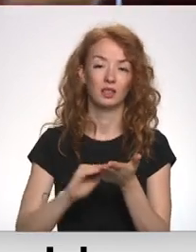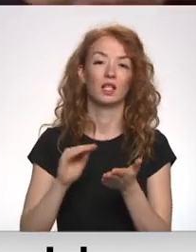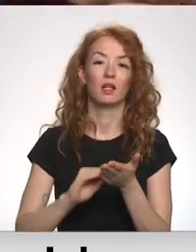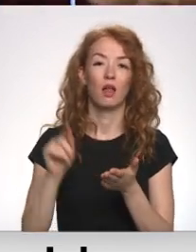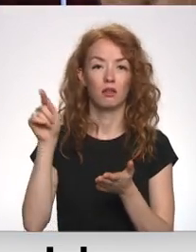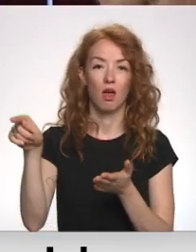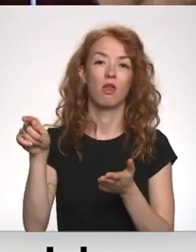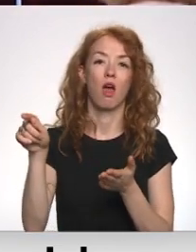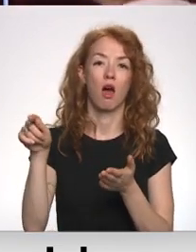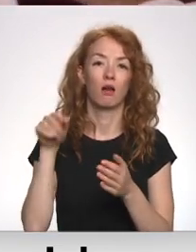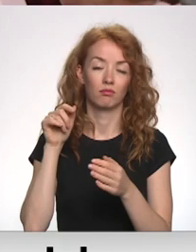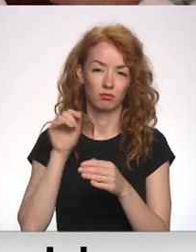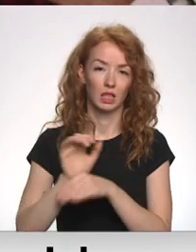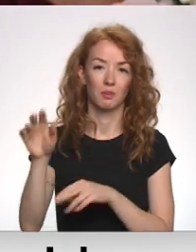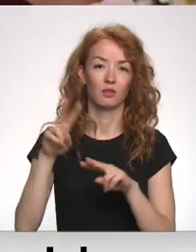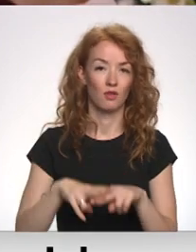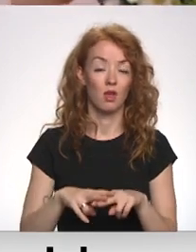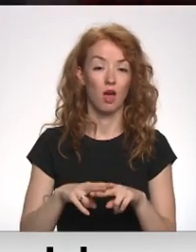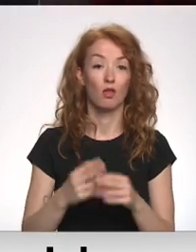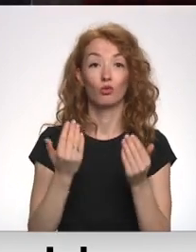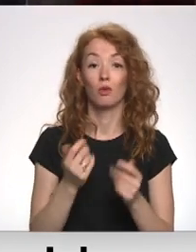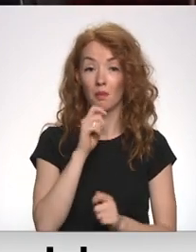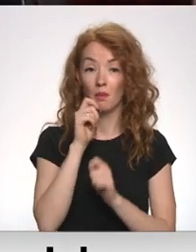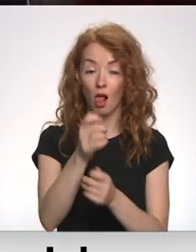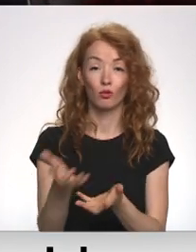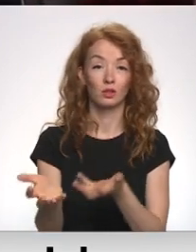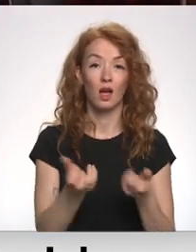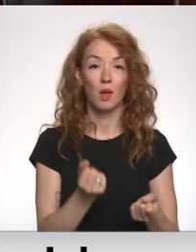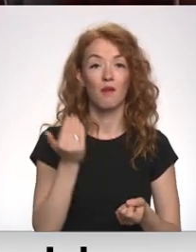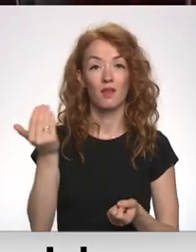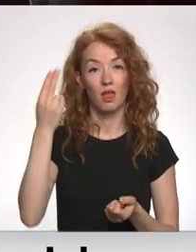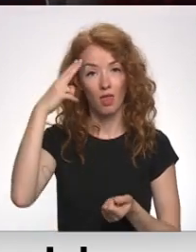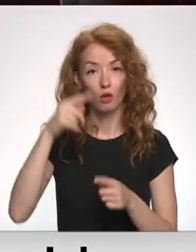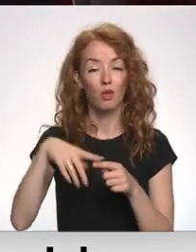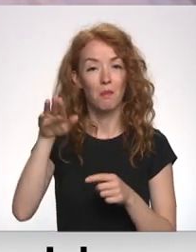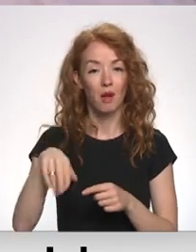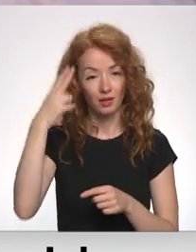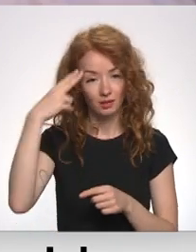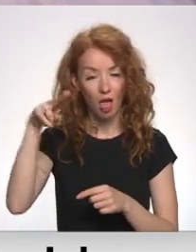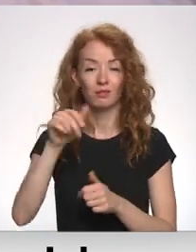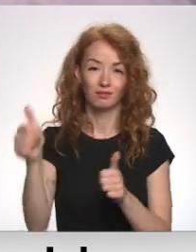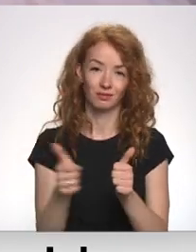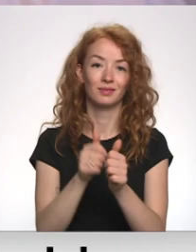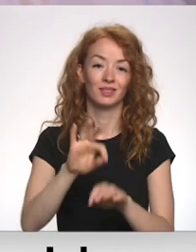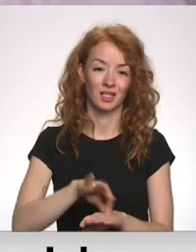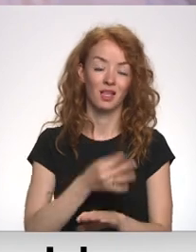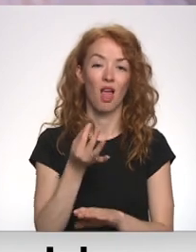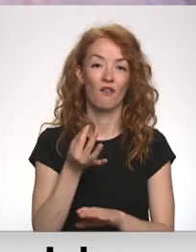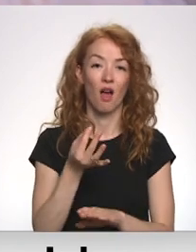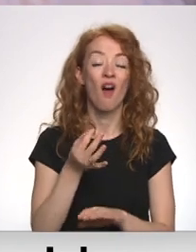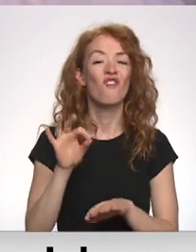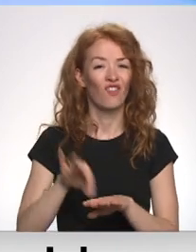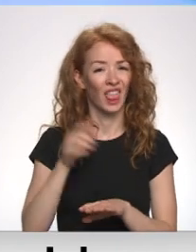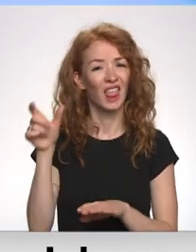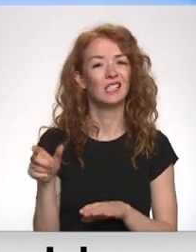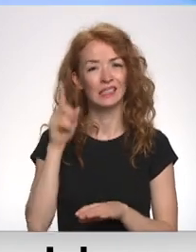Šodien balvu saņēma Knuta Skujenieka pēcteči, dēls Jānis un mazdēls Emīls, arī sieva Inta. Viņa atklāja, ka vīrs zinājis